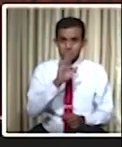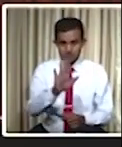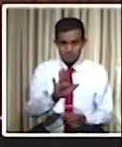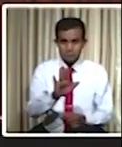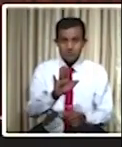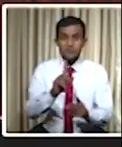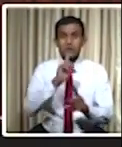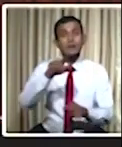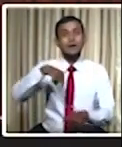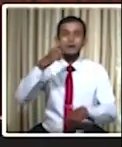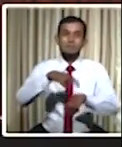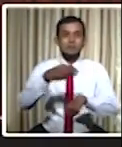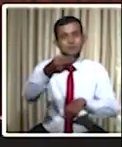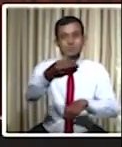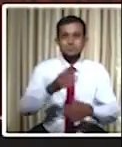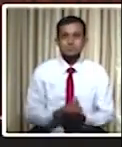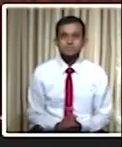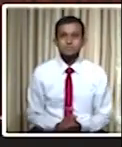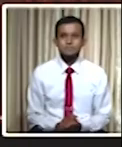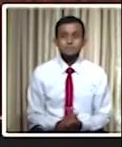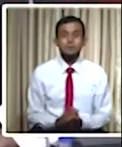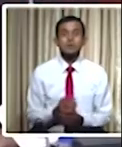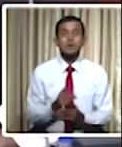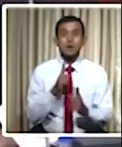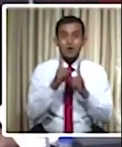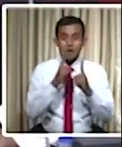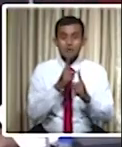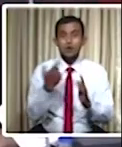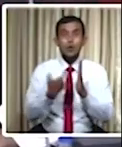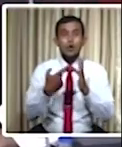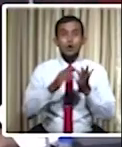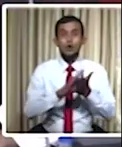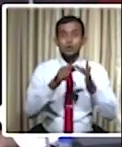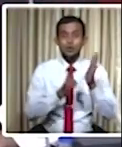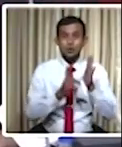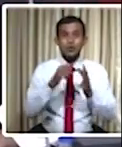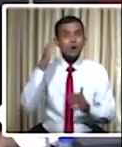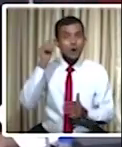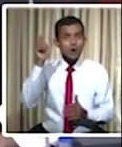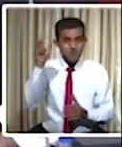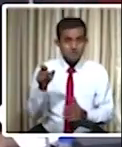කතා කරන්න හෙට අවස්ථාවක් දෙන්න ගරු කතානායකතුමනි රෝහිණී කවිරත්න මැතිනියට